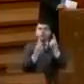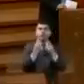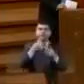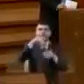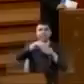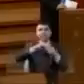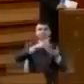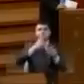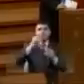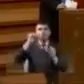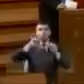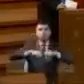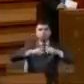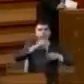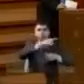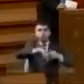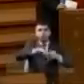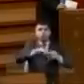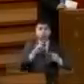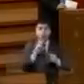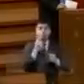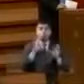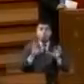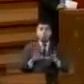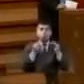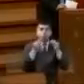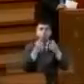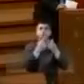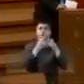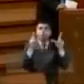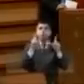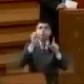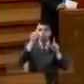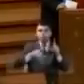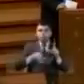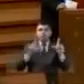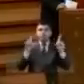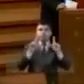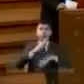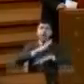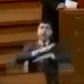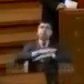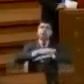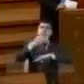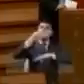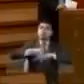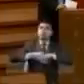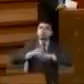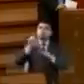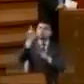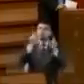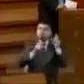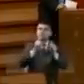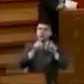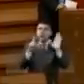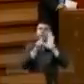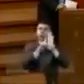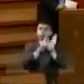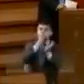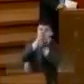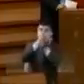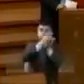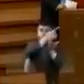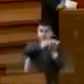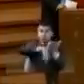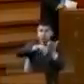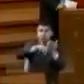165 الخاص ب لا هكا اي بالسمع البصري. علاش؟ لان كنضمنوا الحق للمغاربه في المعلومه. انا